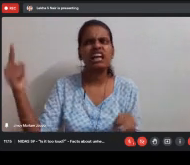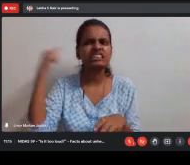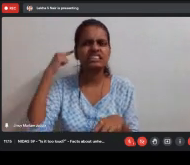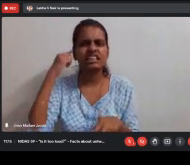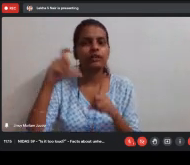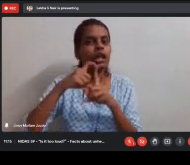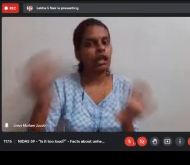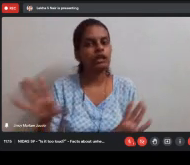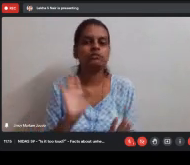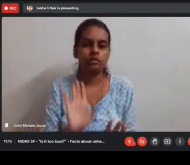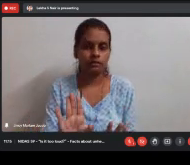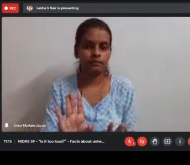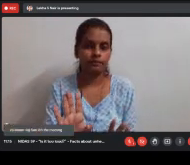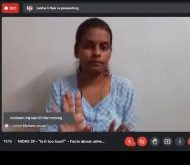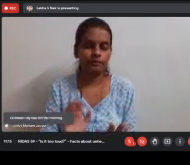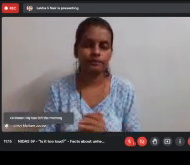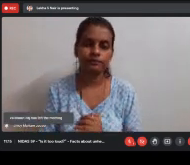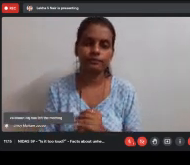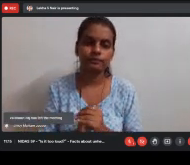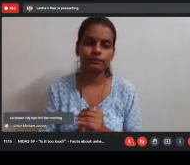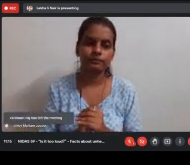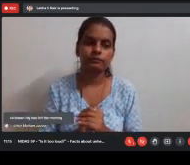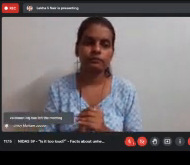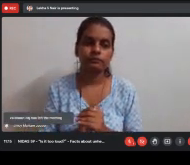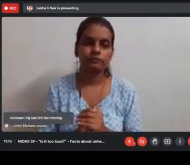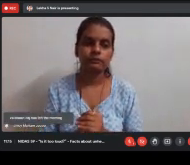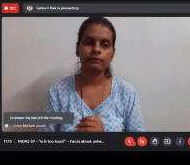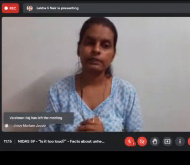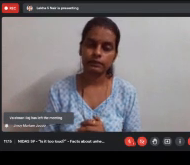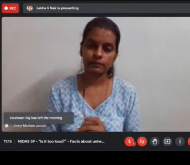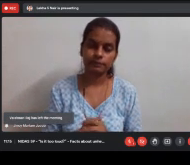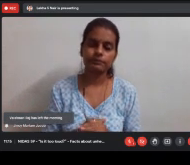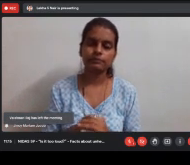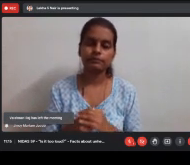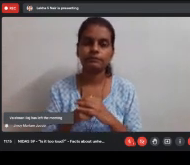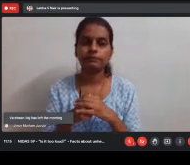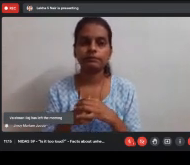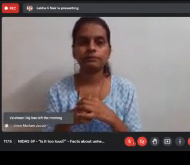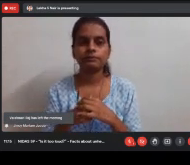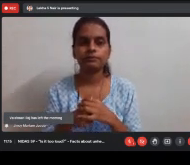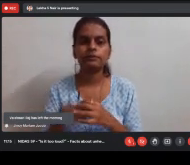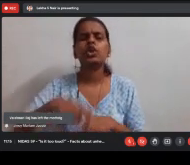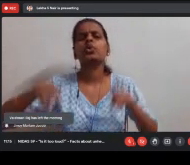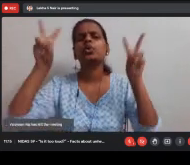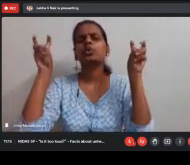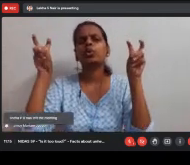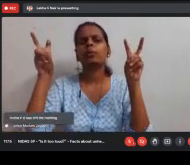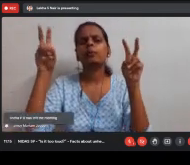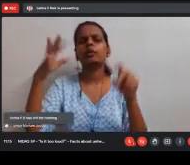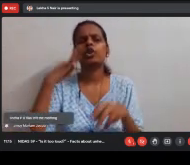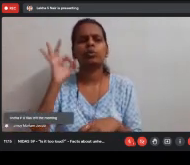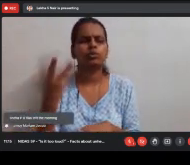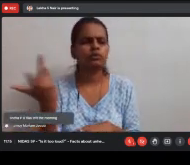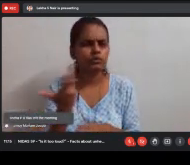പറയണ്ട, ദീപാവലി, വിഷു എന്നീ അവസരങ്ങളിലൊക്കെ പടക്കം പൊട്ടിക്കുക എന്നുള്ളത്. സോ ഇങ്ങനെയുള്ള കാര്യങ്ങൾ നമുക്ക് ചെറിയ